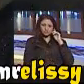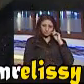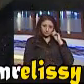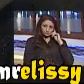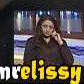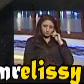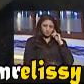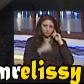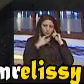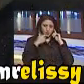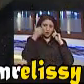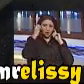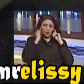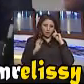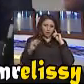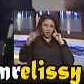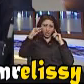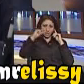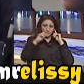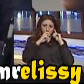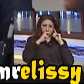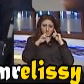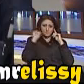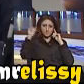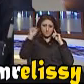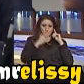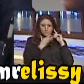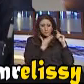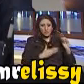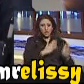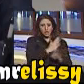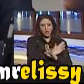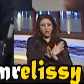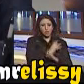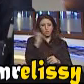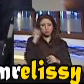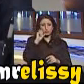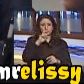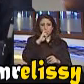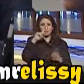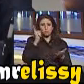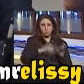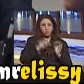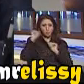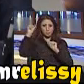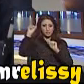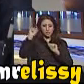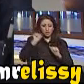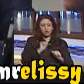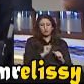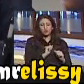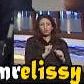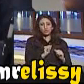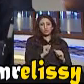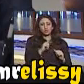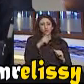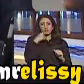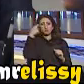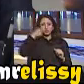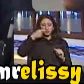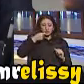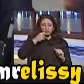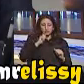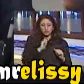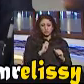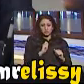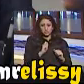معنا الأستاذ أحمد، الدكتور أحمد عارف المتحدث باسم جماعة الإخوان المسلمين. مساء الخير دكتور أحمد. يا أهلا يا دكتور عمرو. أهلا حضرتك. الله يكرمك دكتور